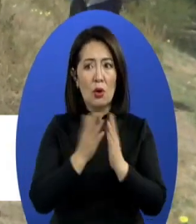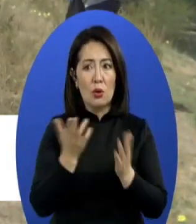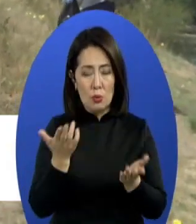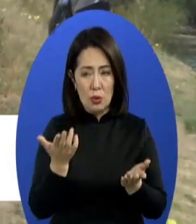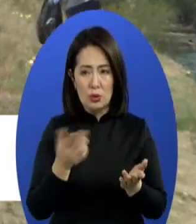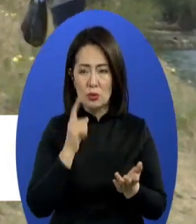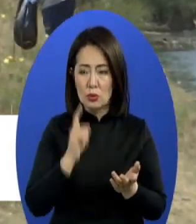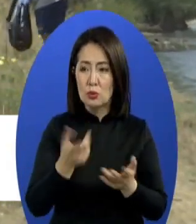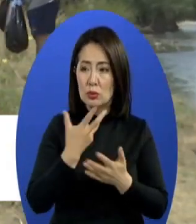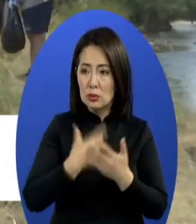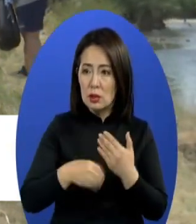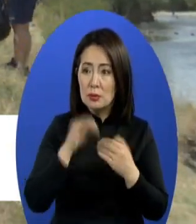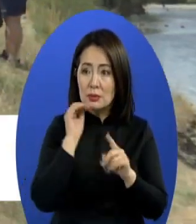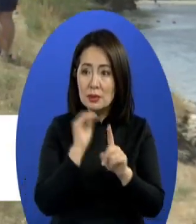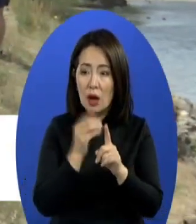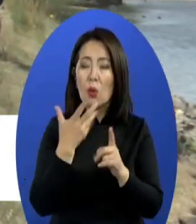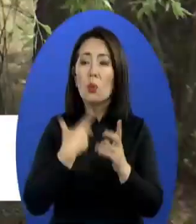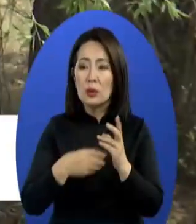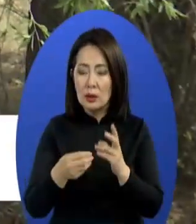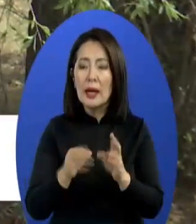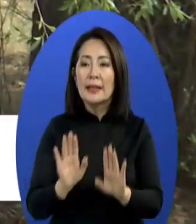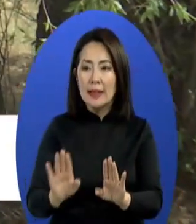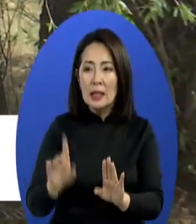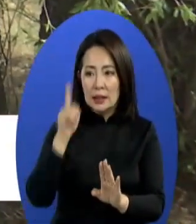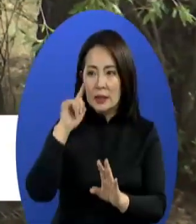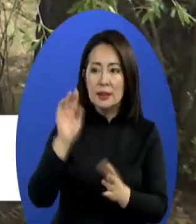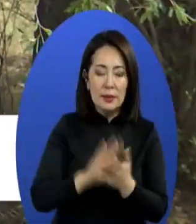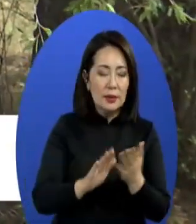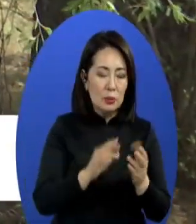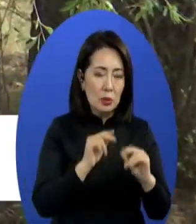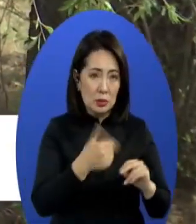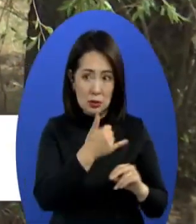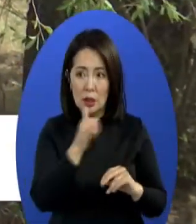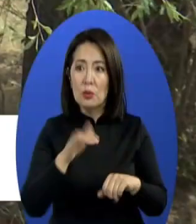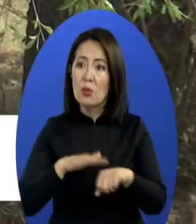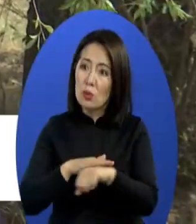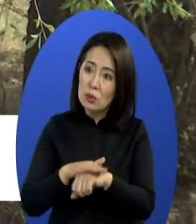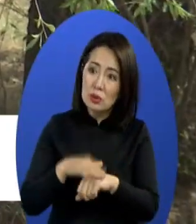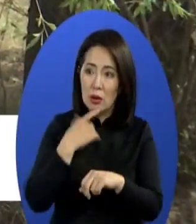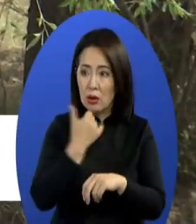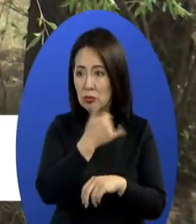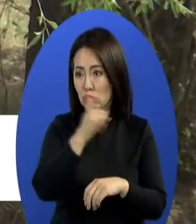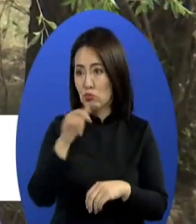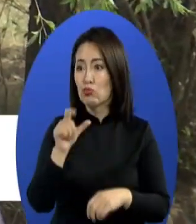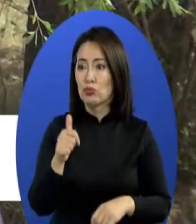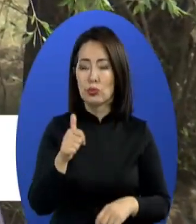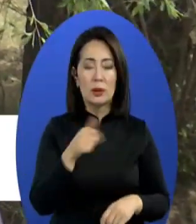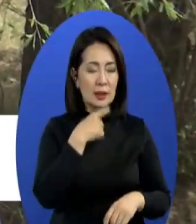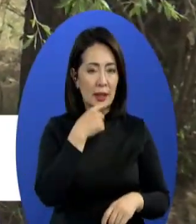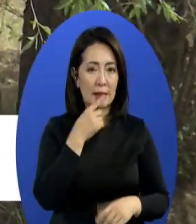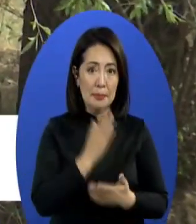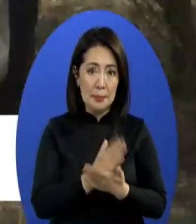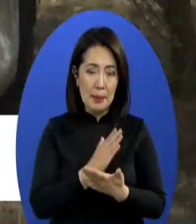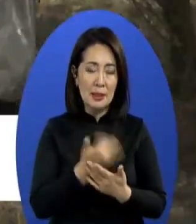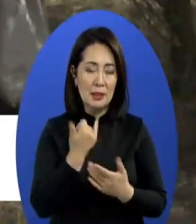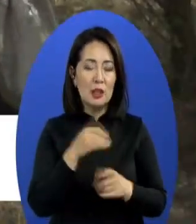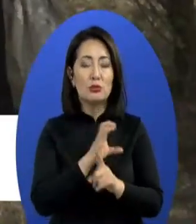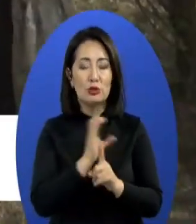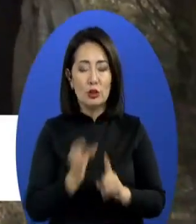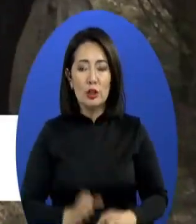сайн хүлээж авна бас. За бид нэр цэвэрчээ тэгээ ингээд бас өөслөөрөө өрөөрөө гээд бас хэлнэ бас